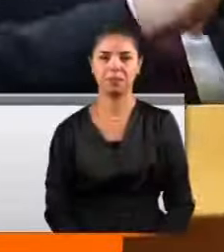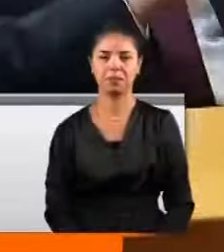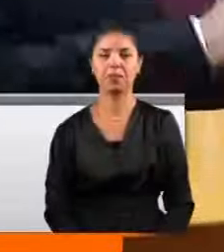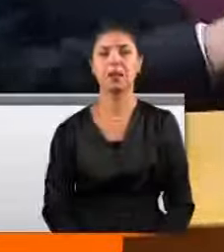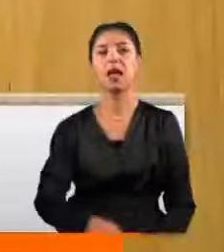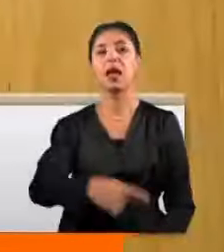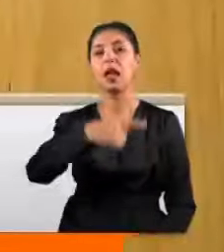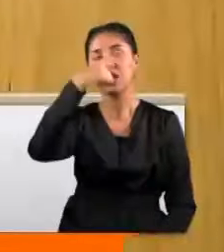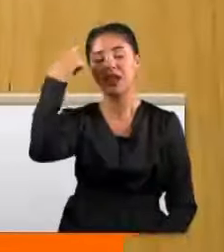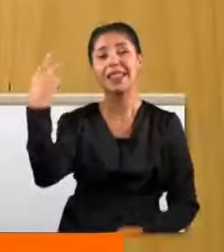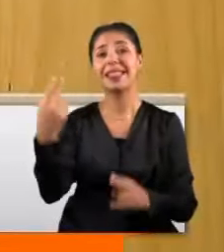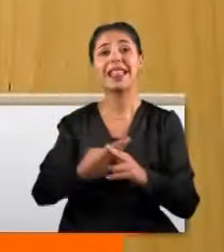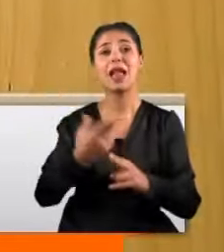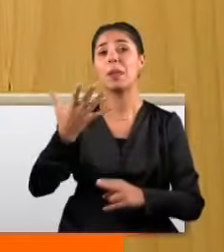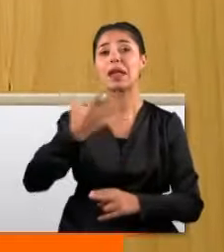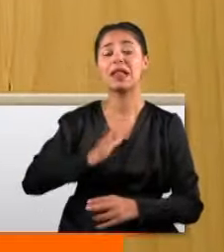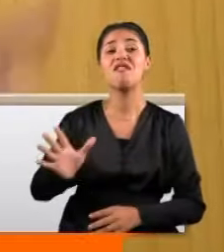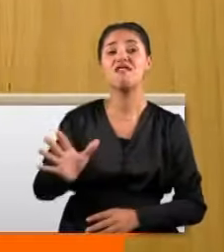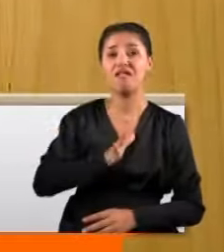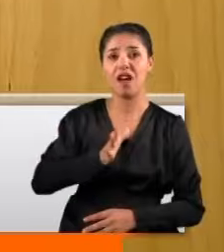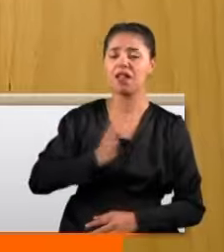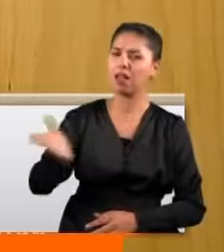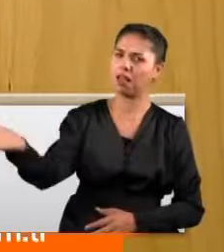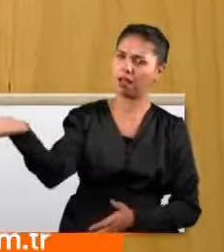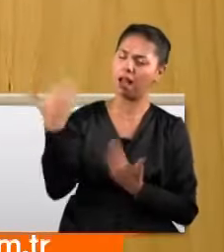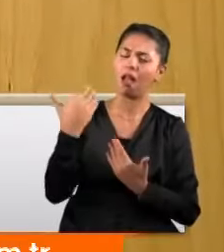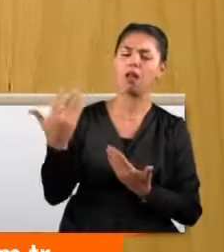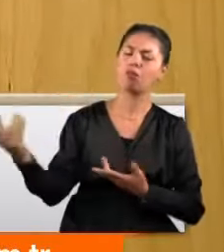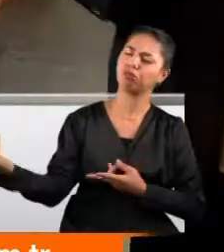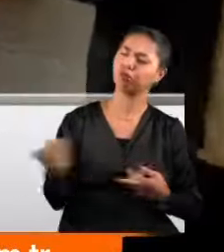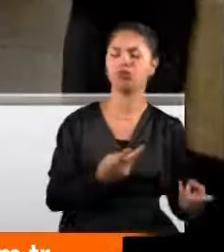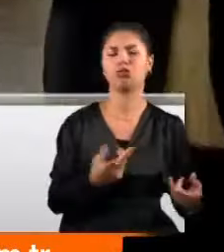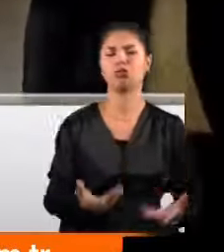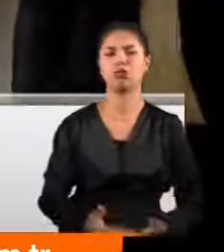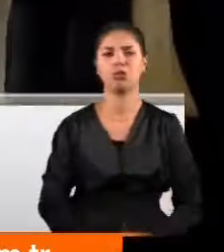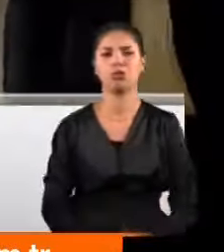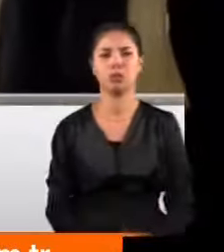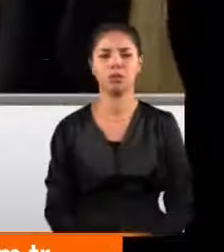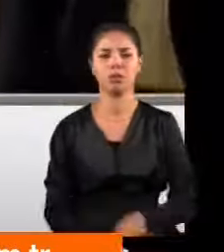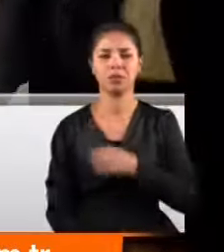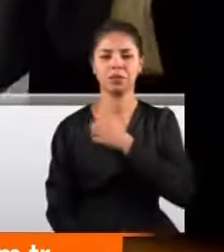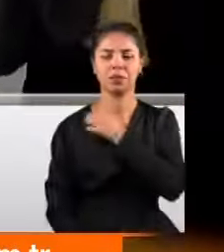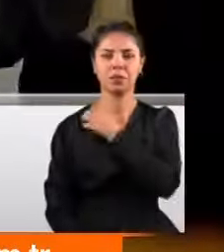Şansını denemek isteyen varsa buyursun gelsin.